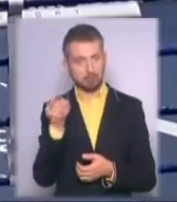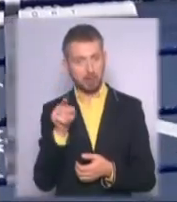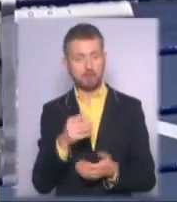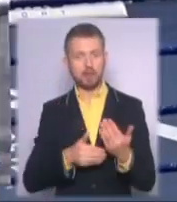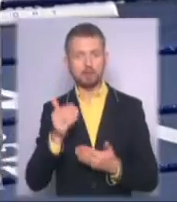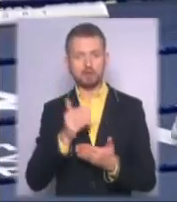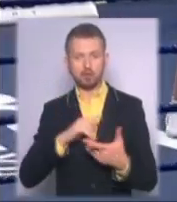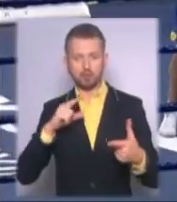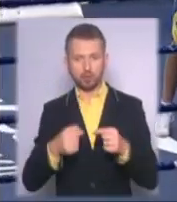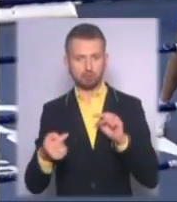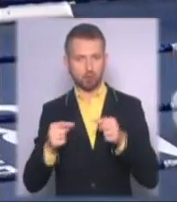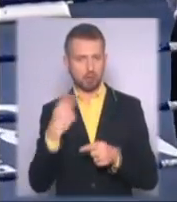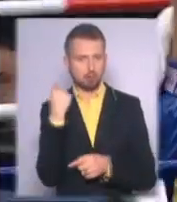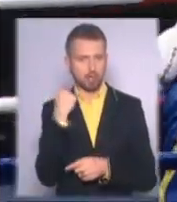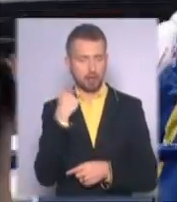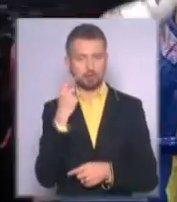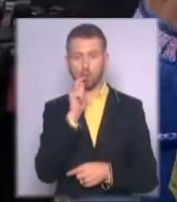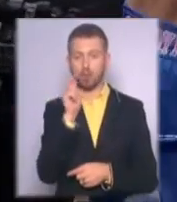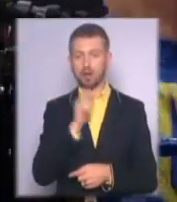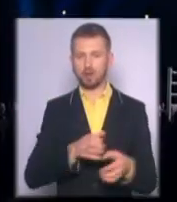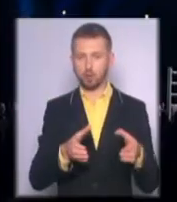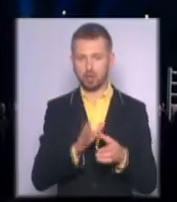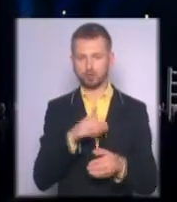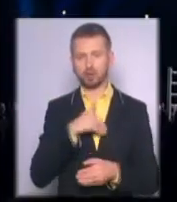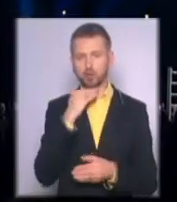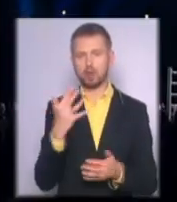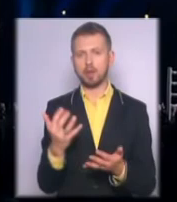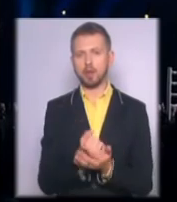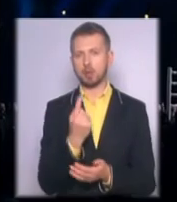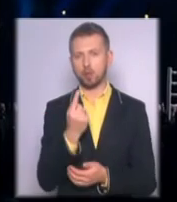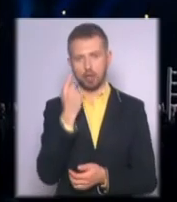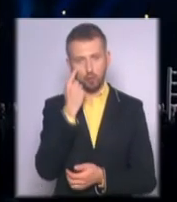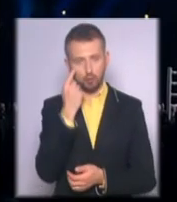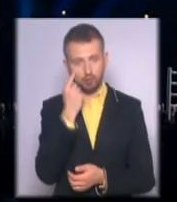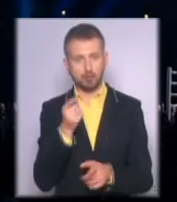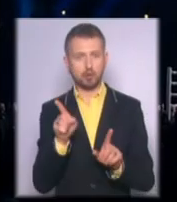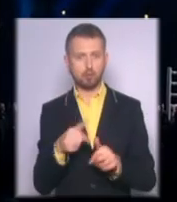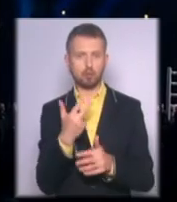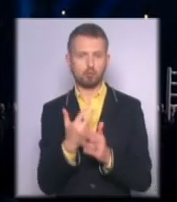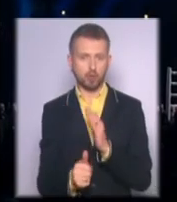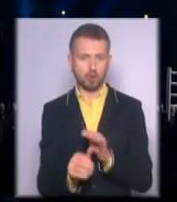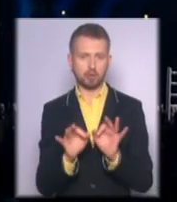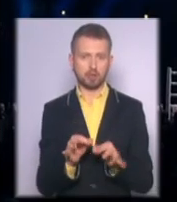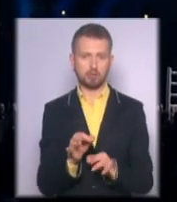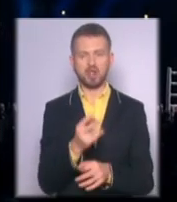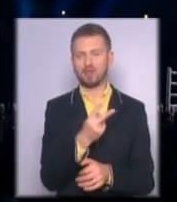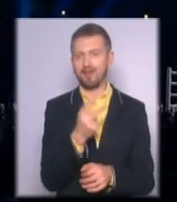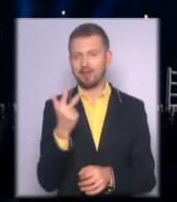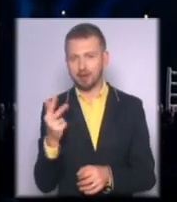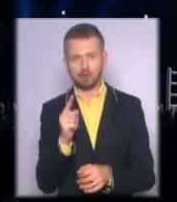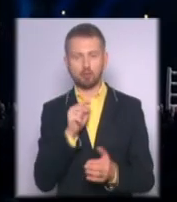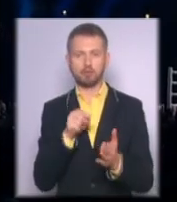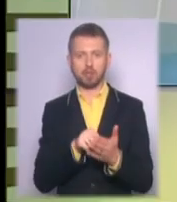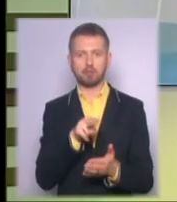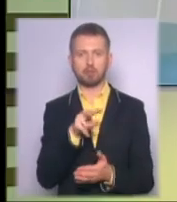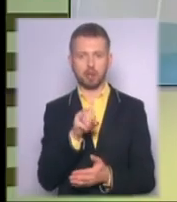приймають британців. Таким чином, українським отаманам буде достатньо набрати одне очко, тобто поступитися хоча б 2-3, аби вийти у плей-офф.